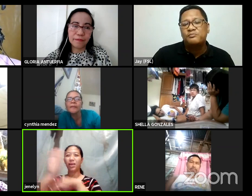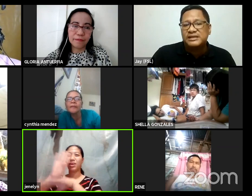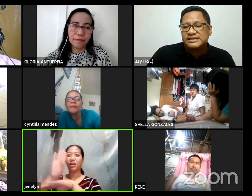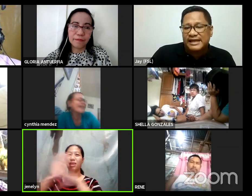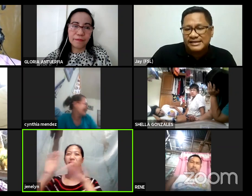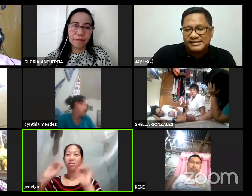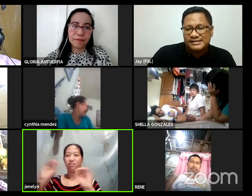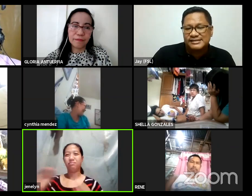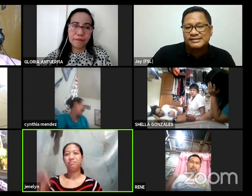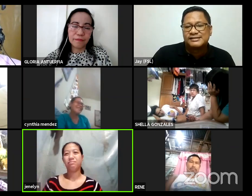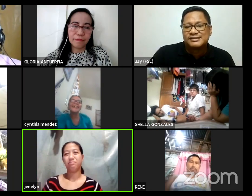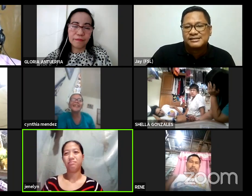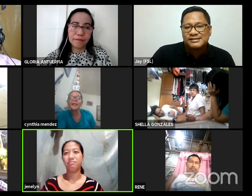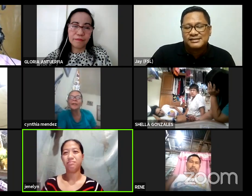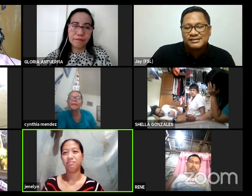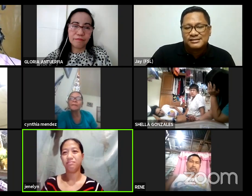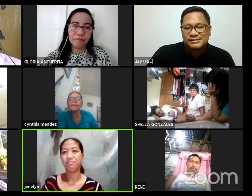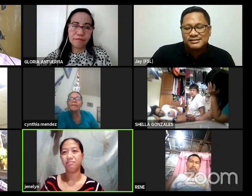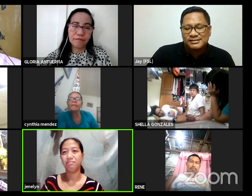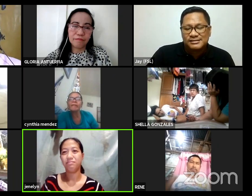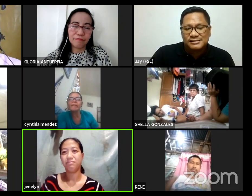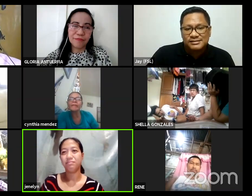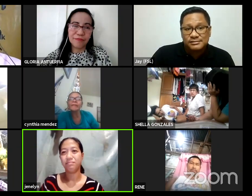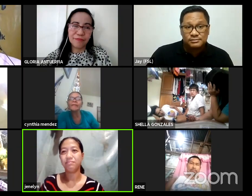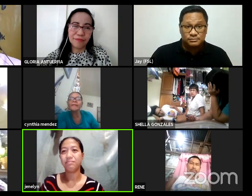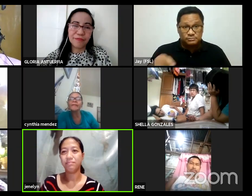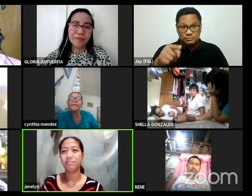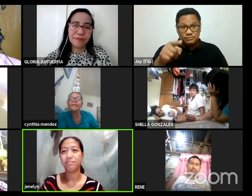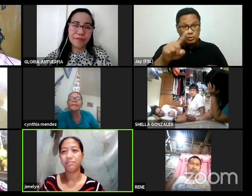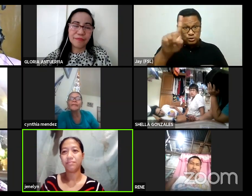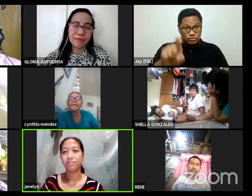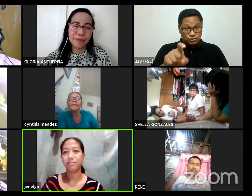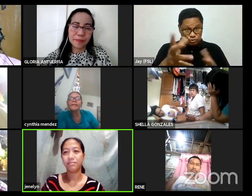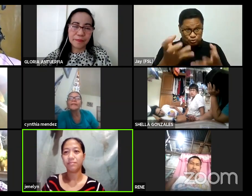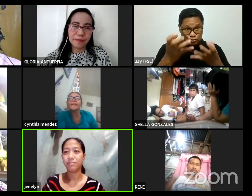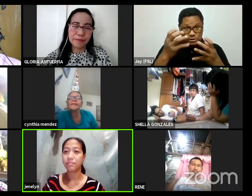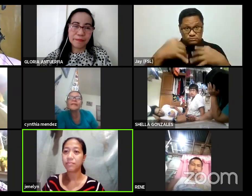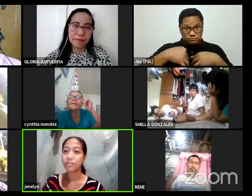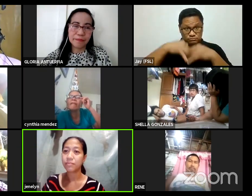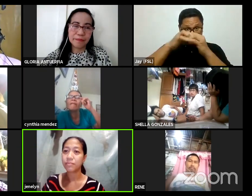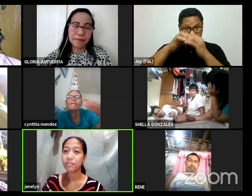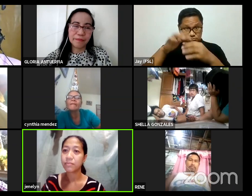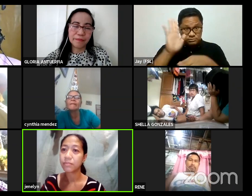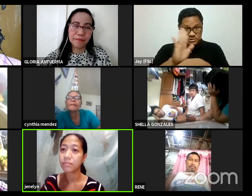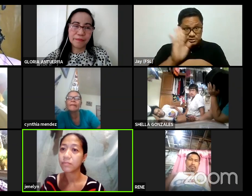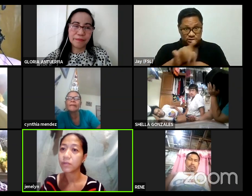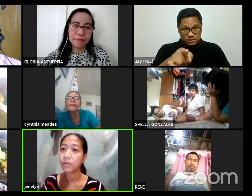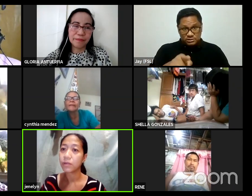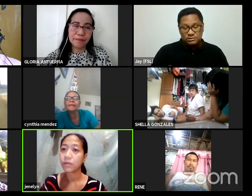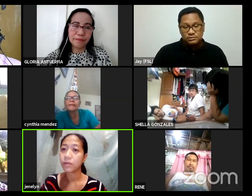Wala po akong business. Oo. Gusto ba niya, gusto mo mag-business, Jeneline?